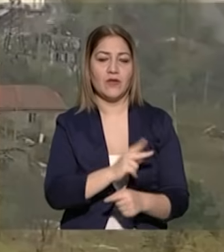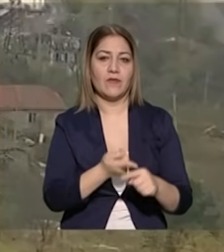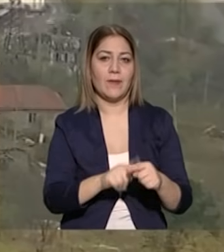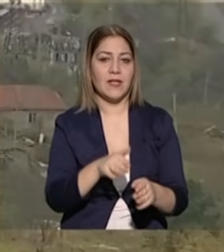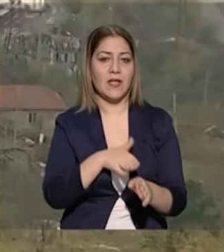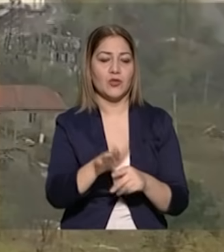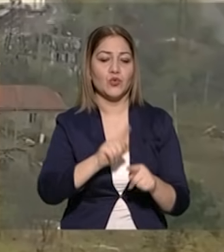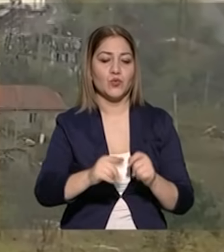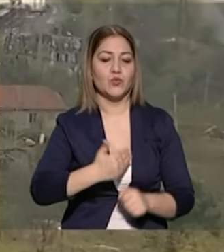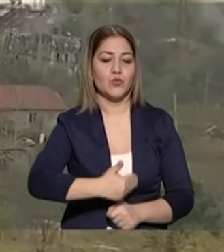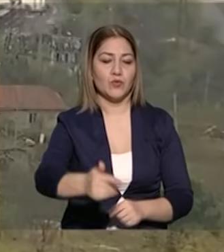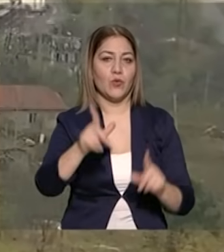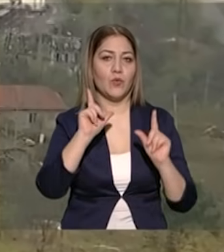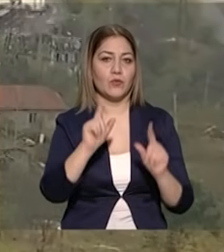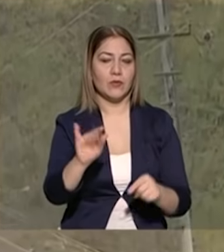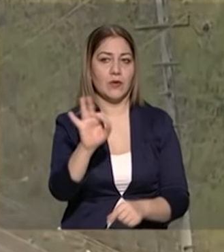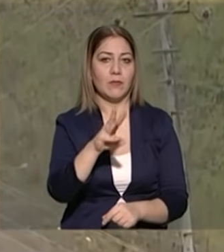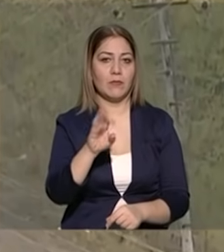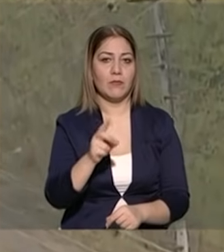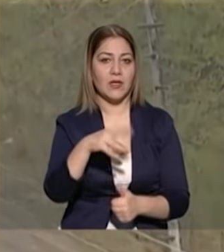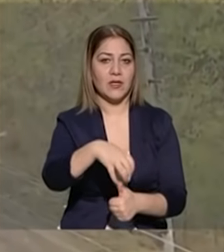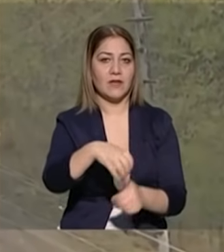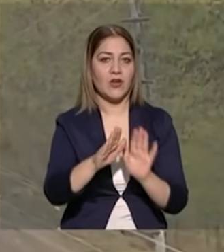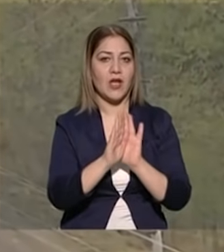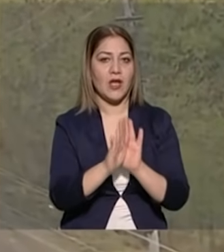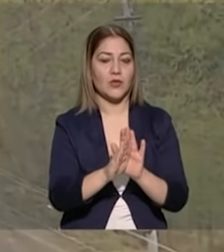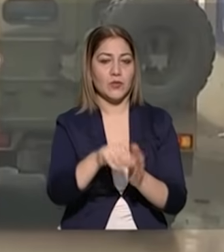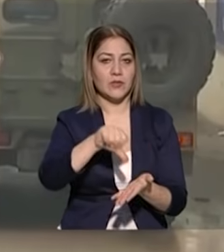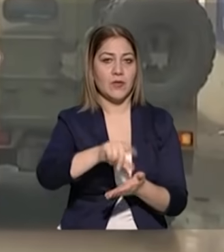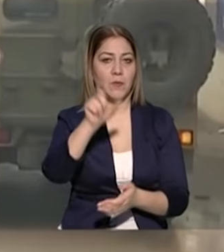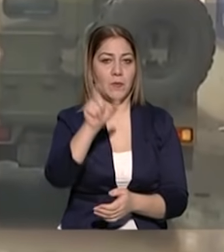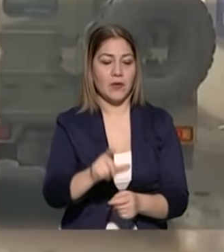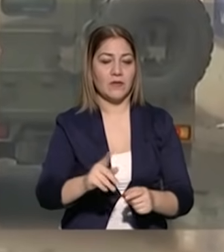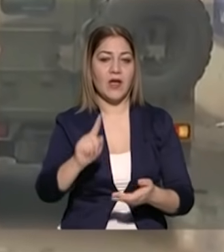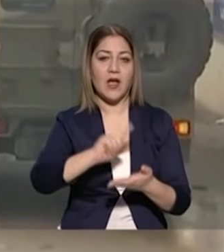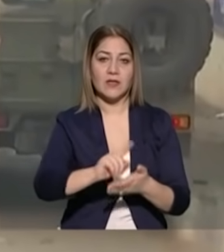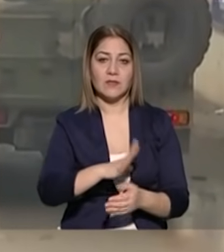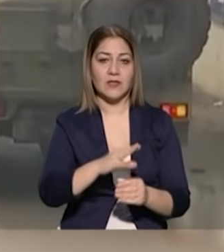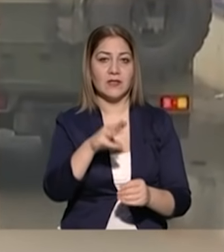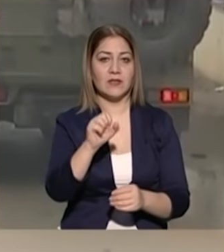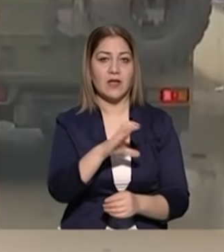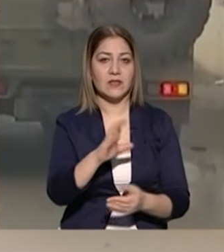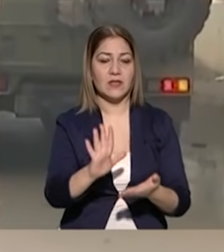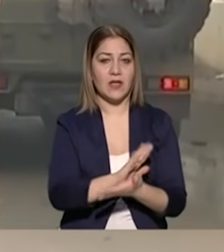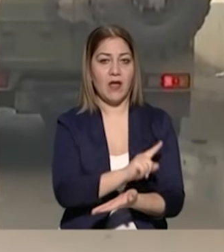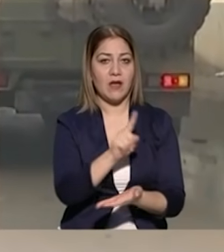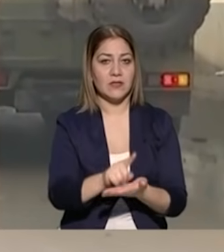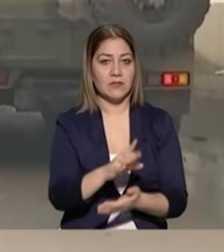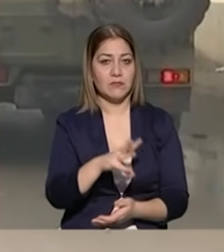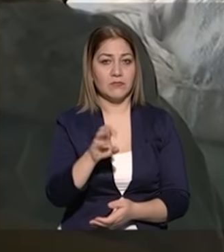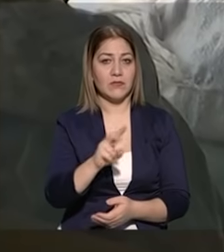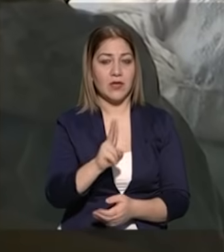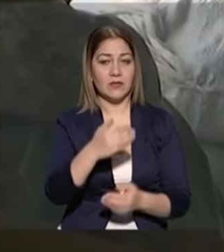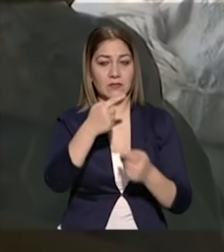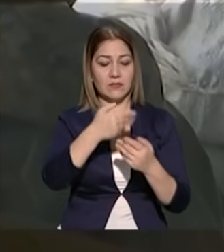արվի որքան հնարավոր է շուտ։ Հայտարել է ՄԱԿ-ի գլխավոր քարտուղարի պաշտոնական ներկայացուցիչը պատասխանելով 10 հարցին։ Ավելի վաղ ՄԱԿ-ը հայտնել էր,